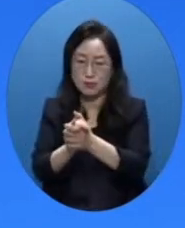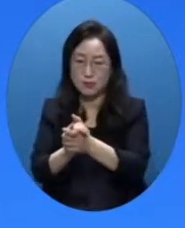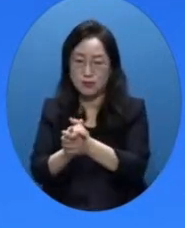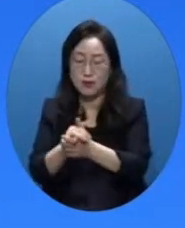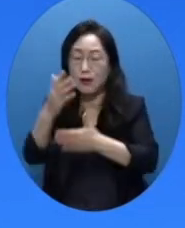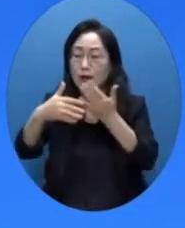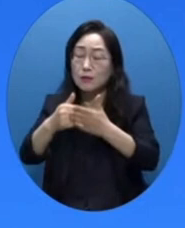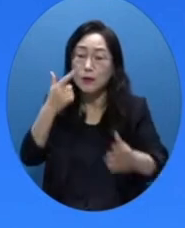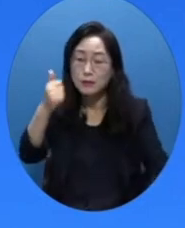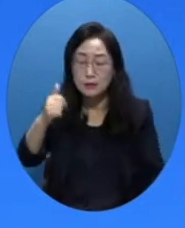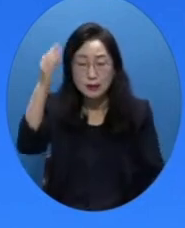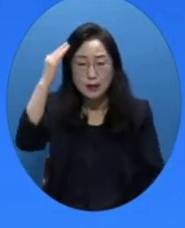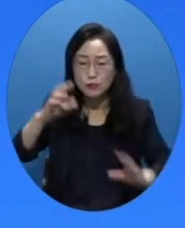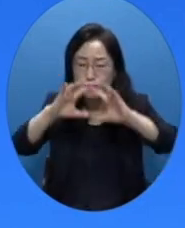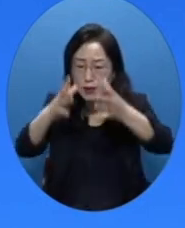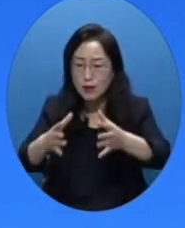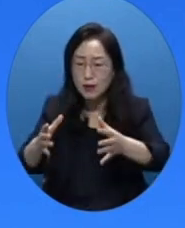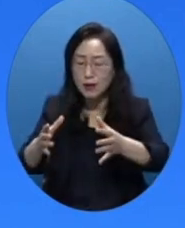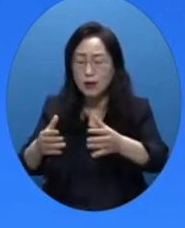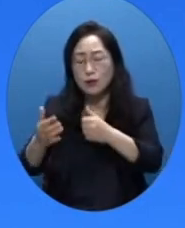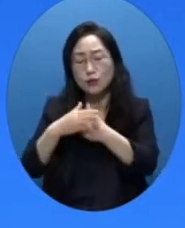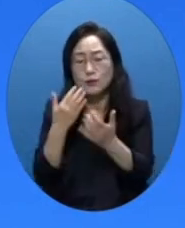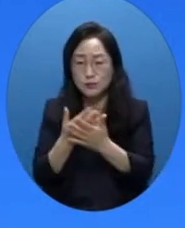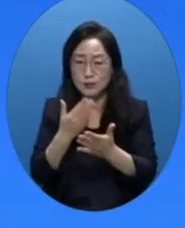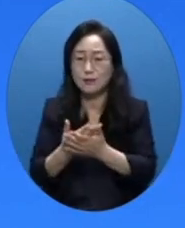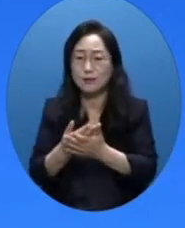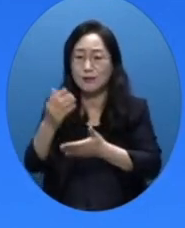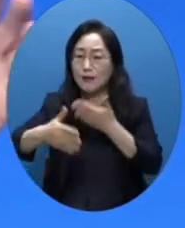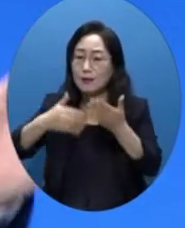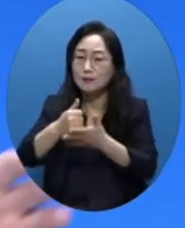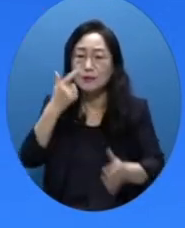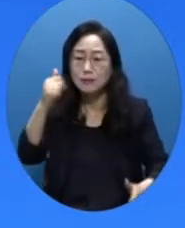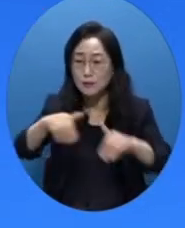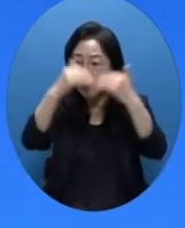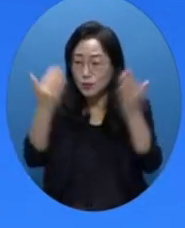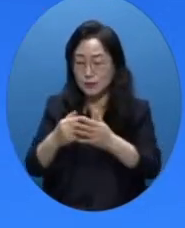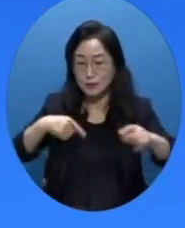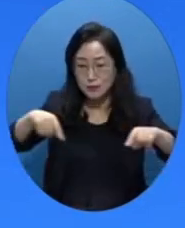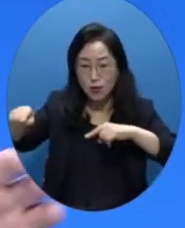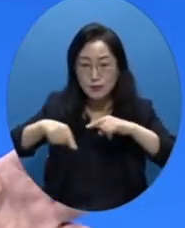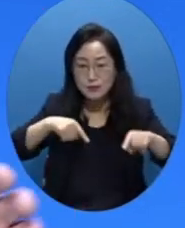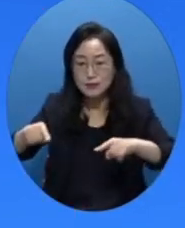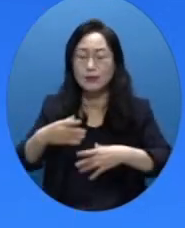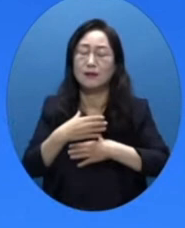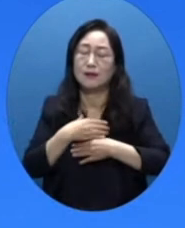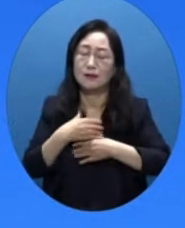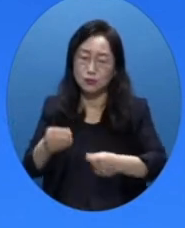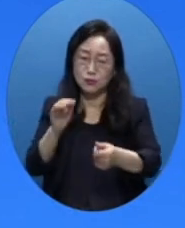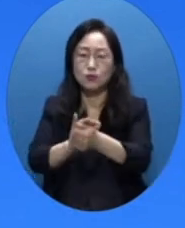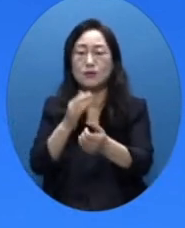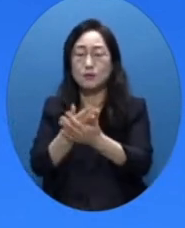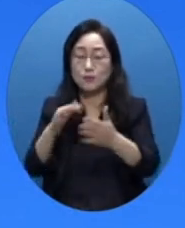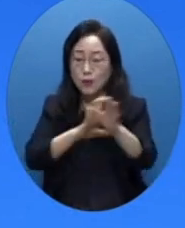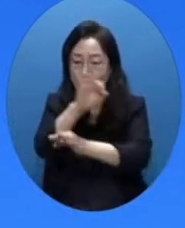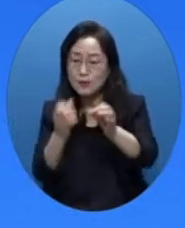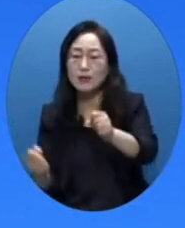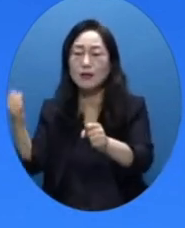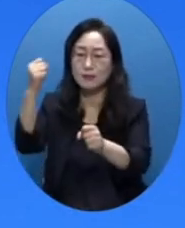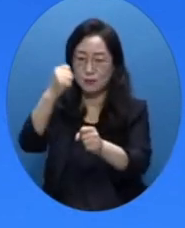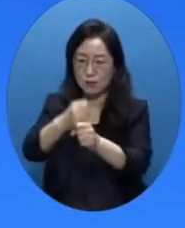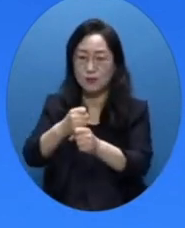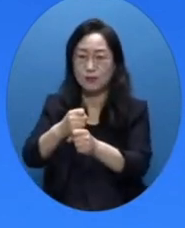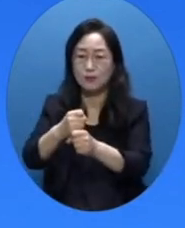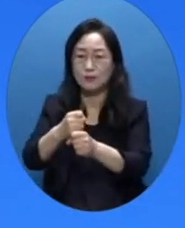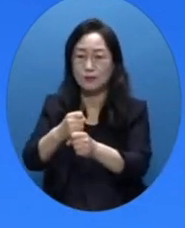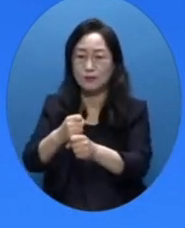하나님 아버지, 우리 대한민국을 붙들어 주시옵소서. 하나님 아버지, 모든 정치적인 것이 안정되게 하여 주시고 경제가 회복되게 하여